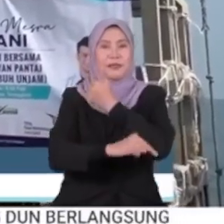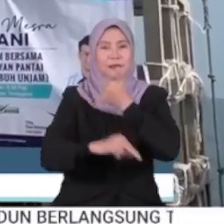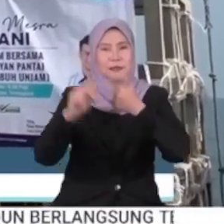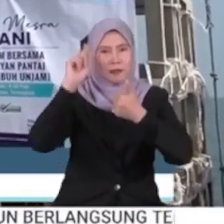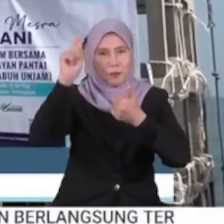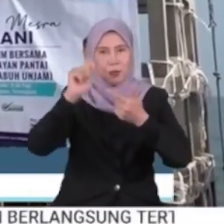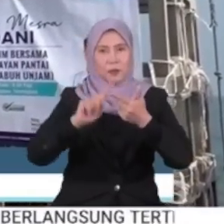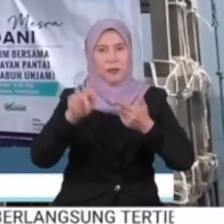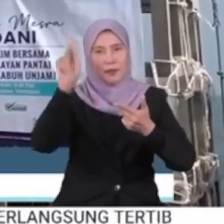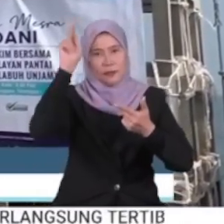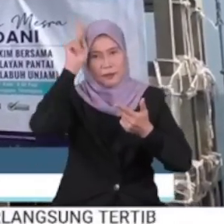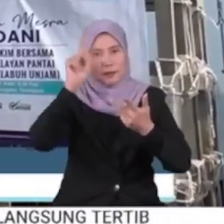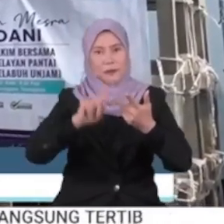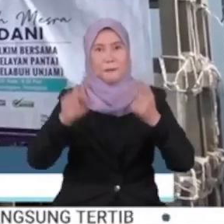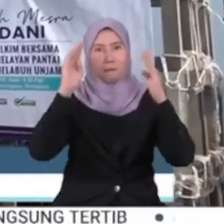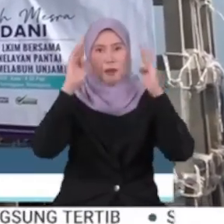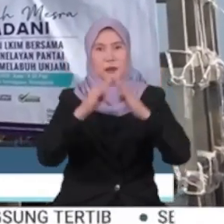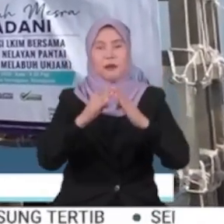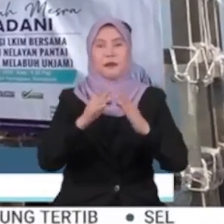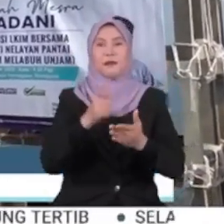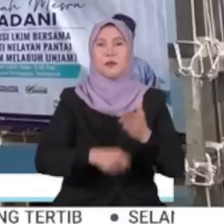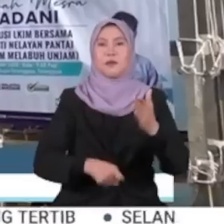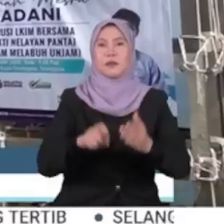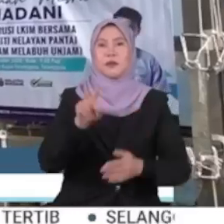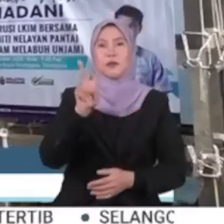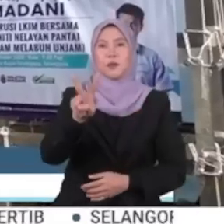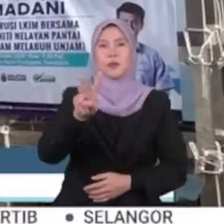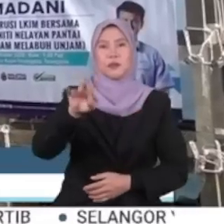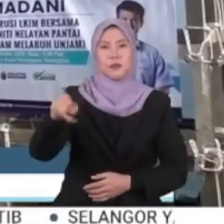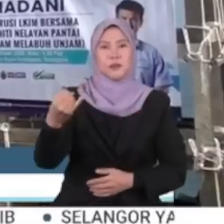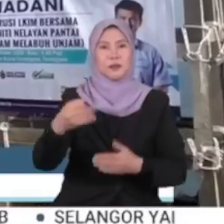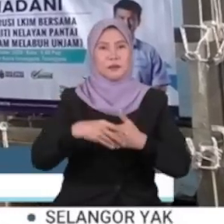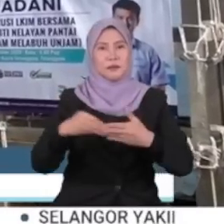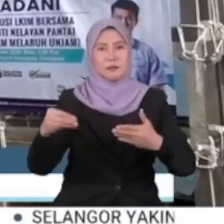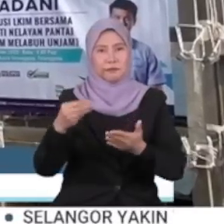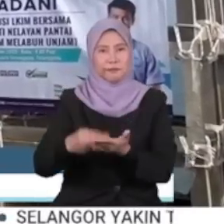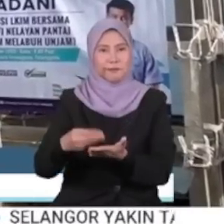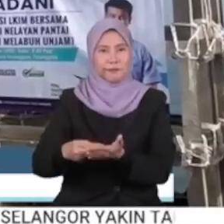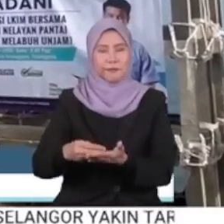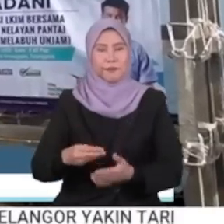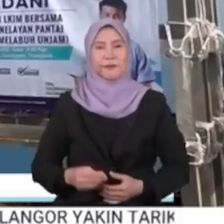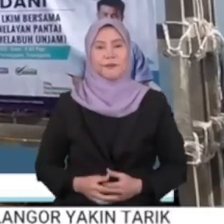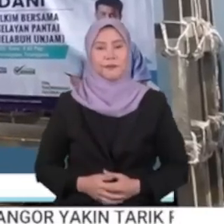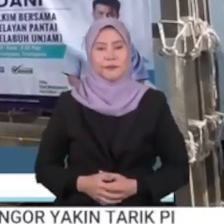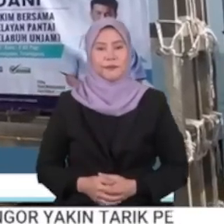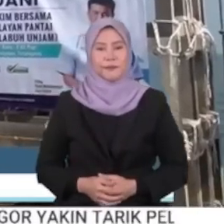Terengganu, Kelantan dan Pahang melibatkan kos RM2 juta.